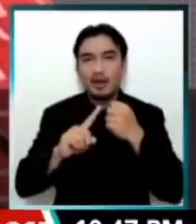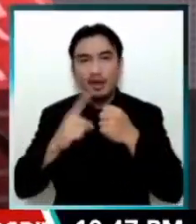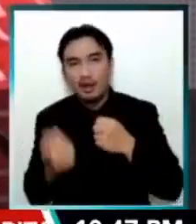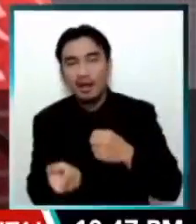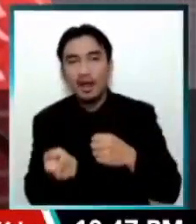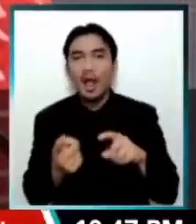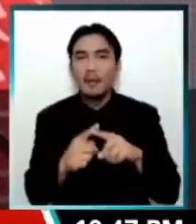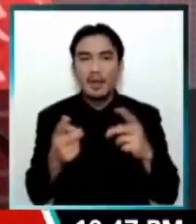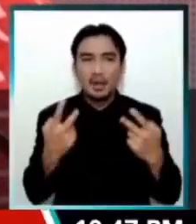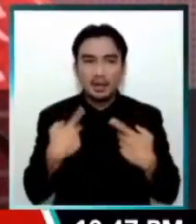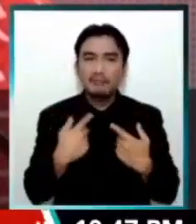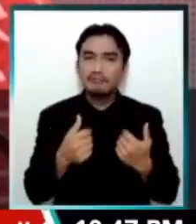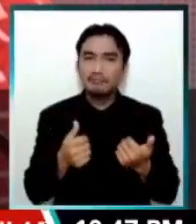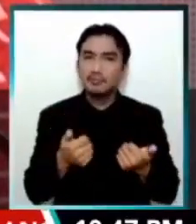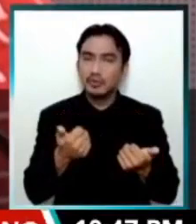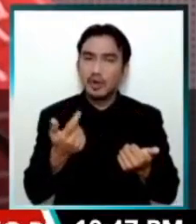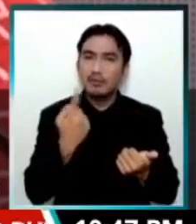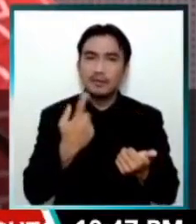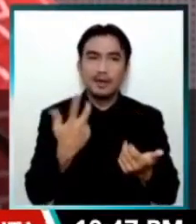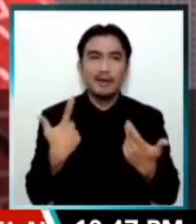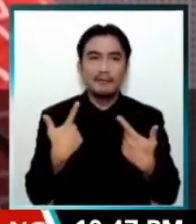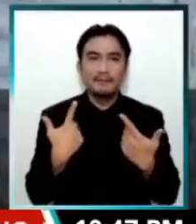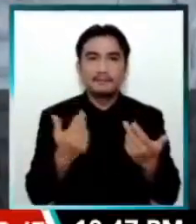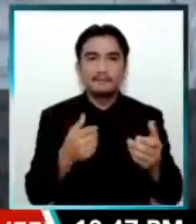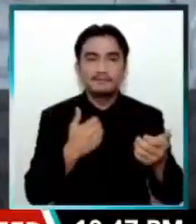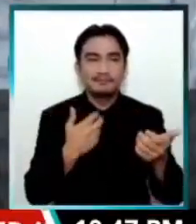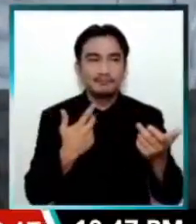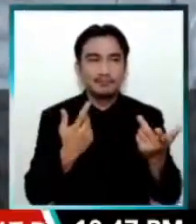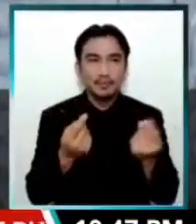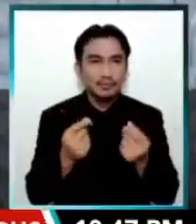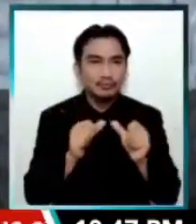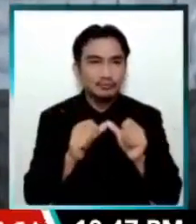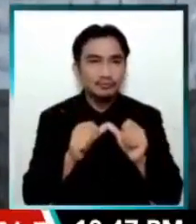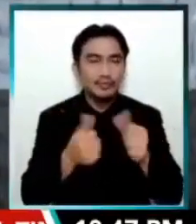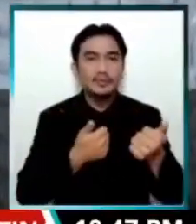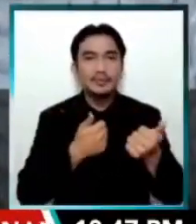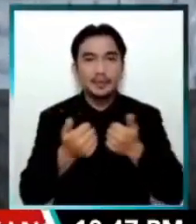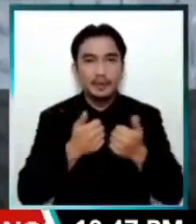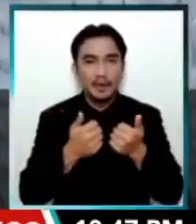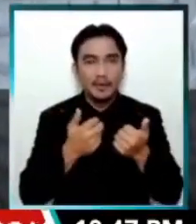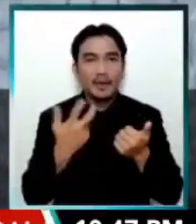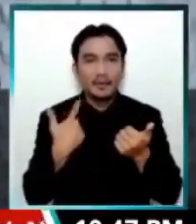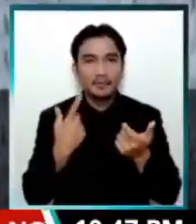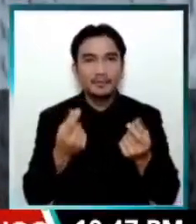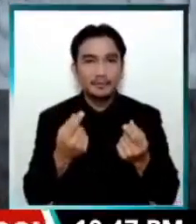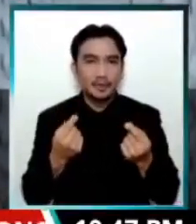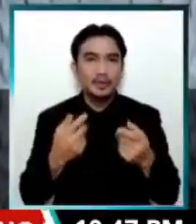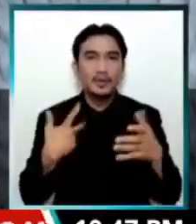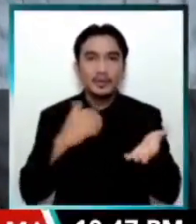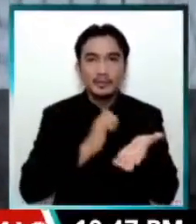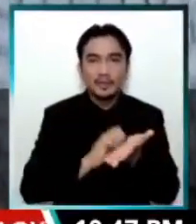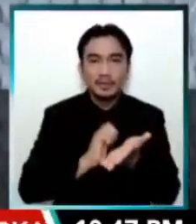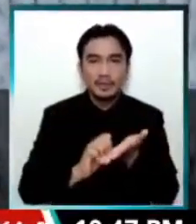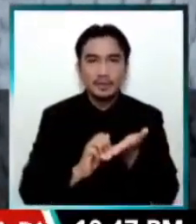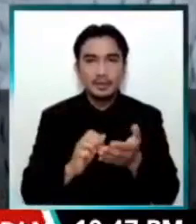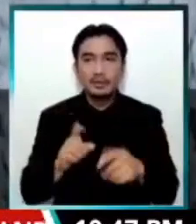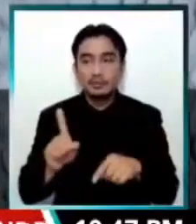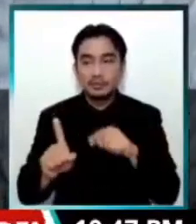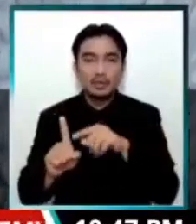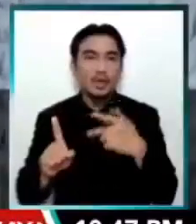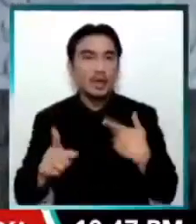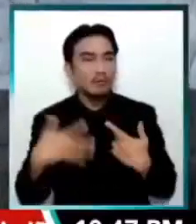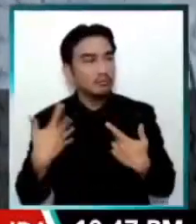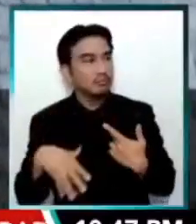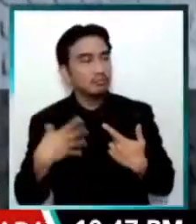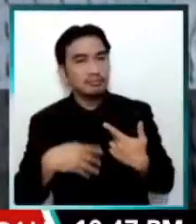nila noong kapag may laban pa siya. Malaki man daw ang paghanga ni Yu sa Pambansang Kamao, kaya puspusan din ang preparasyon